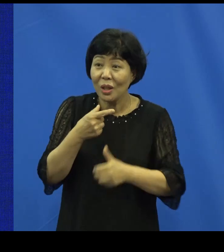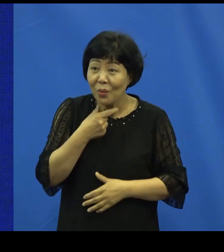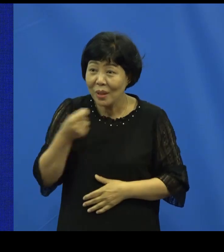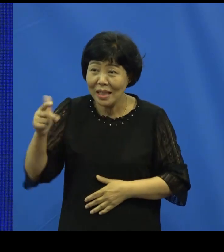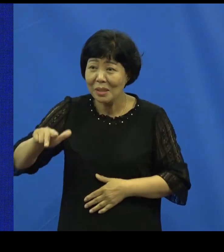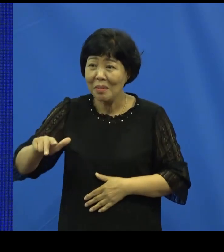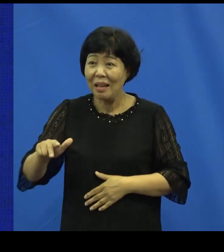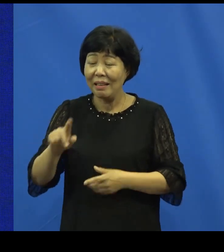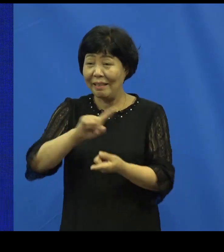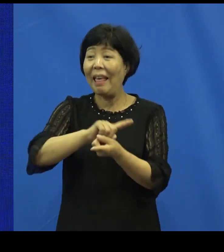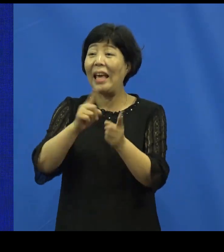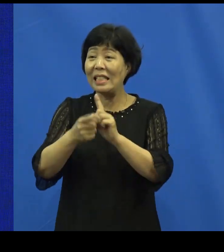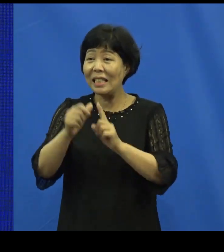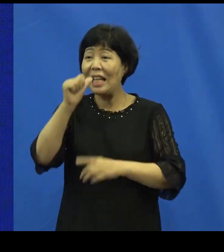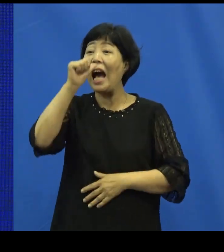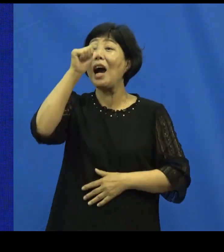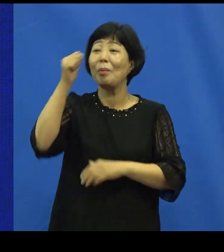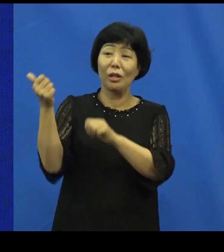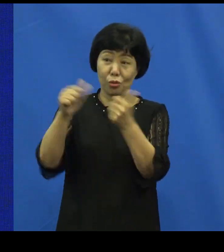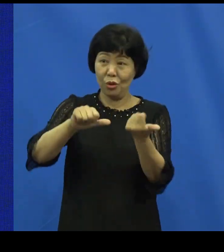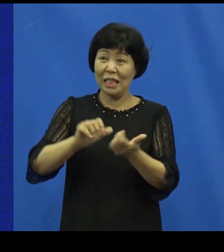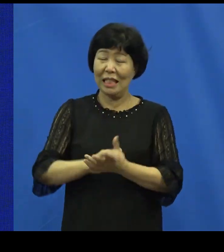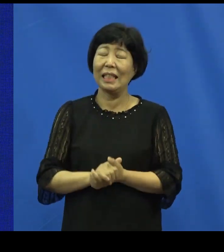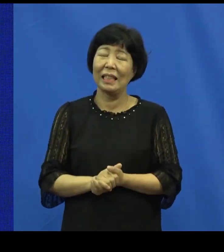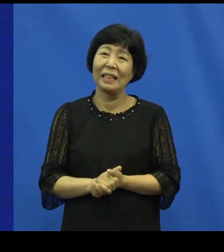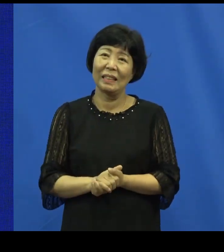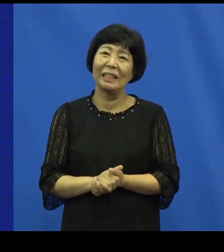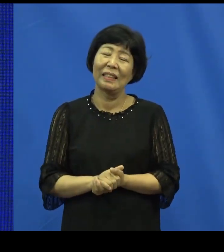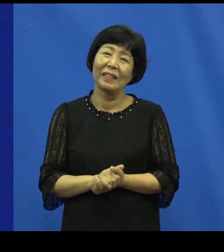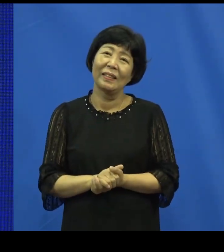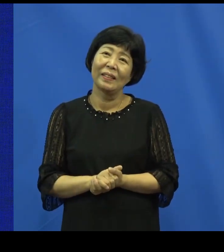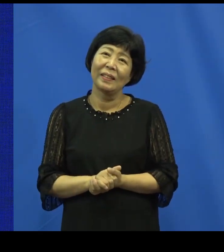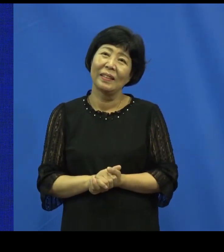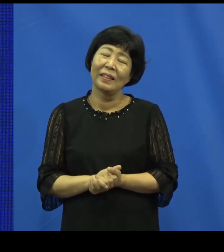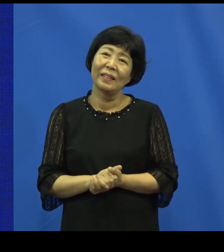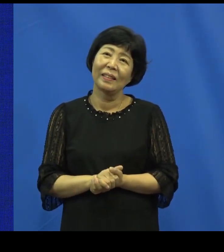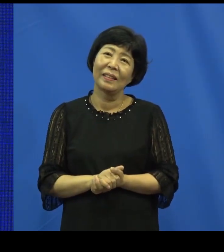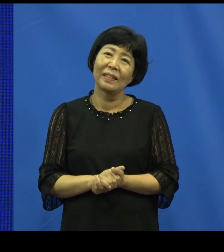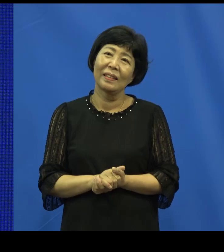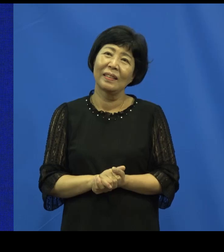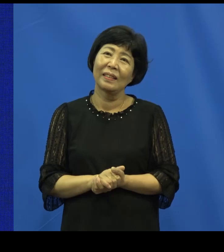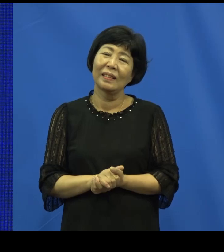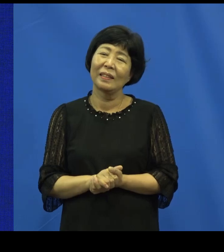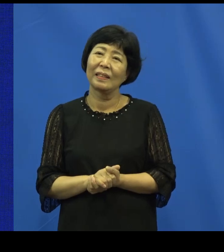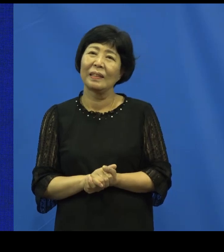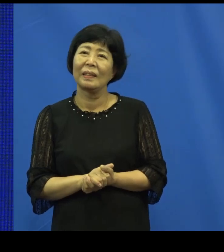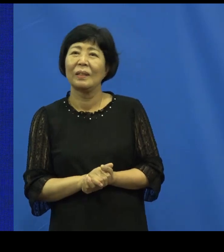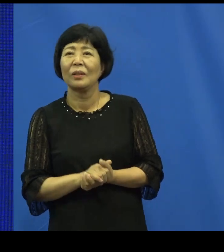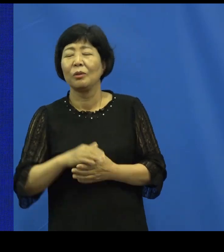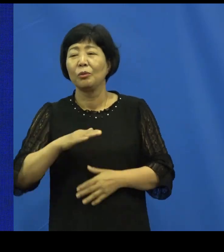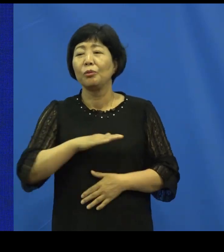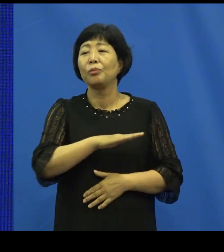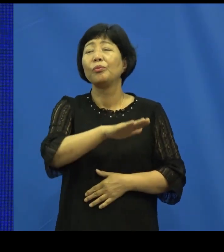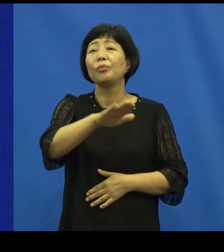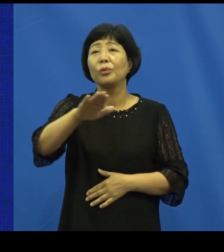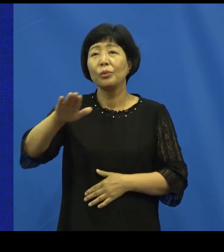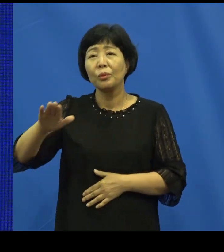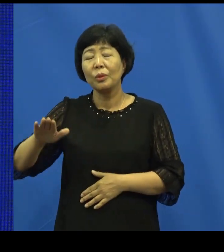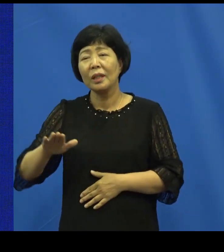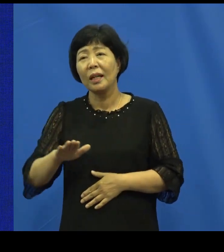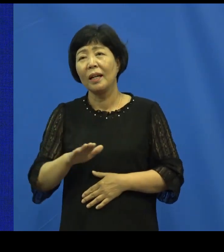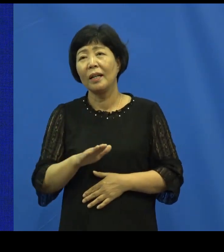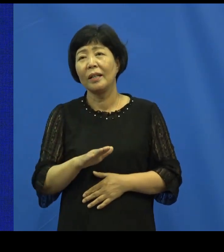진흙탕 싸움이에요. 치열하고 지지분한 싸움판이 매일 벌어집니다. 여러분, 그 속에서 우리가 들어가서 우리도